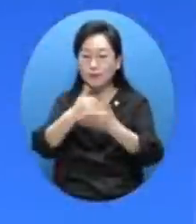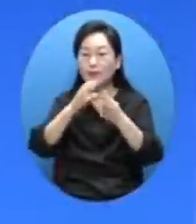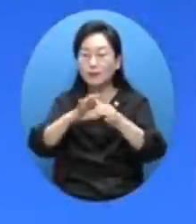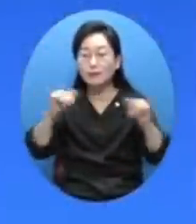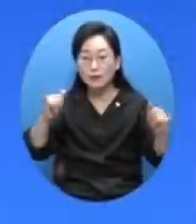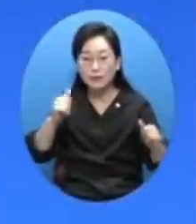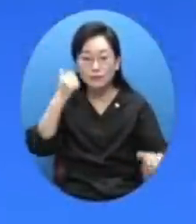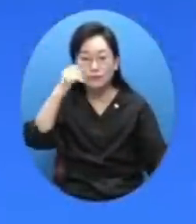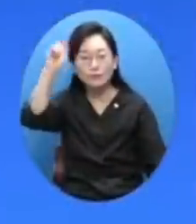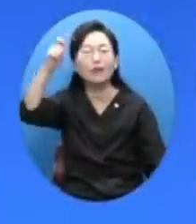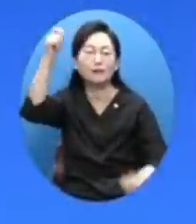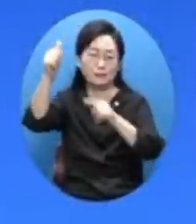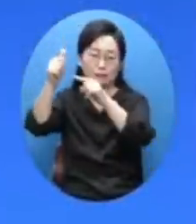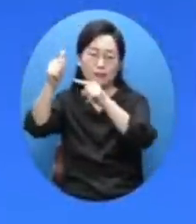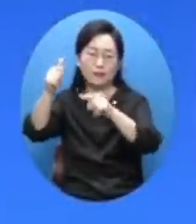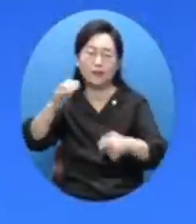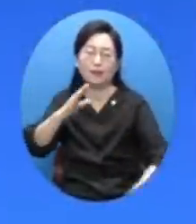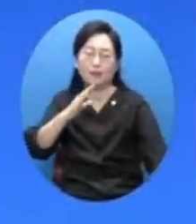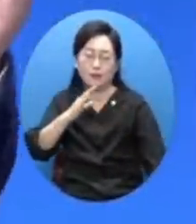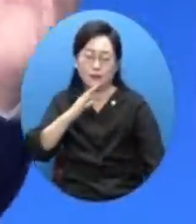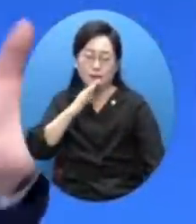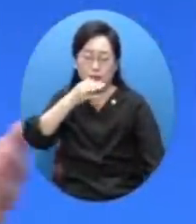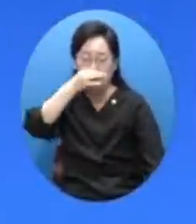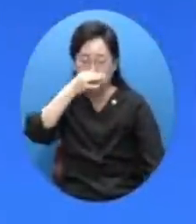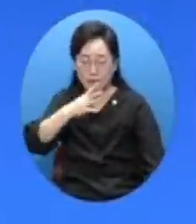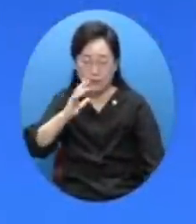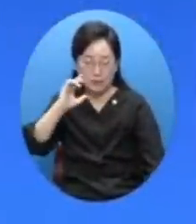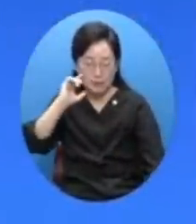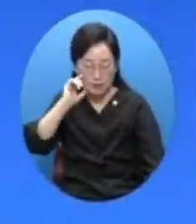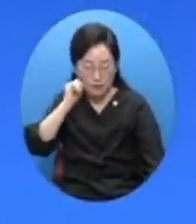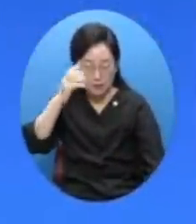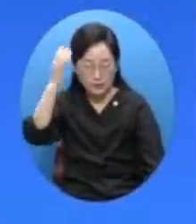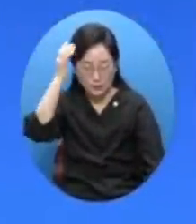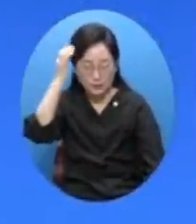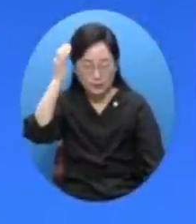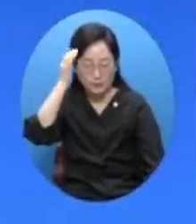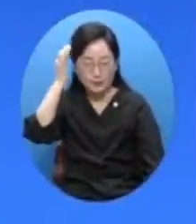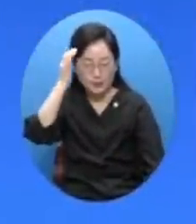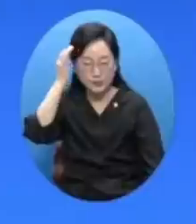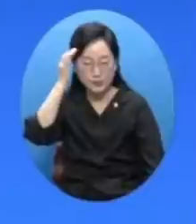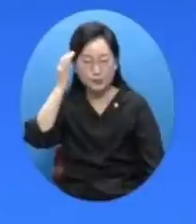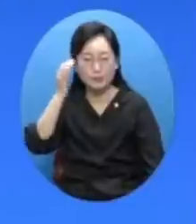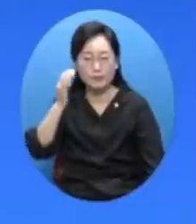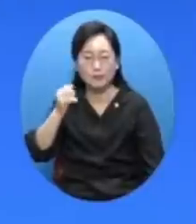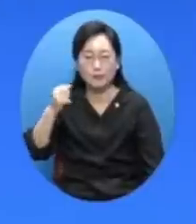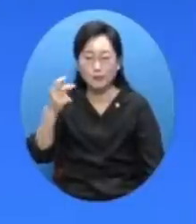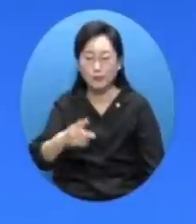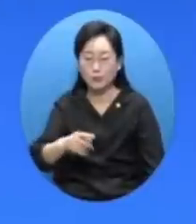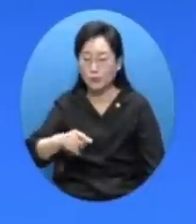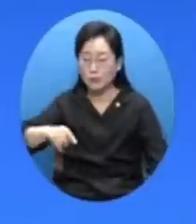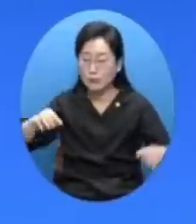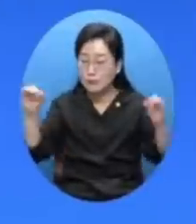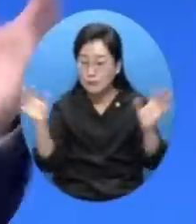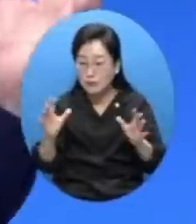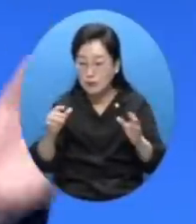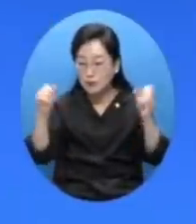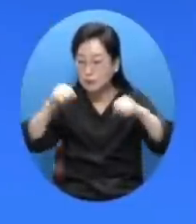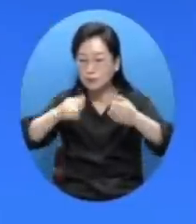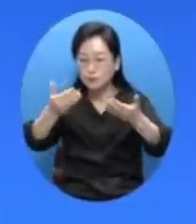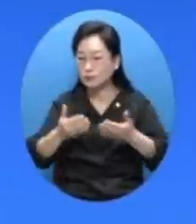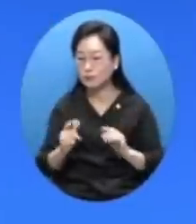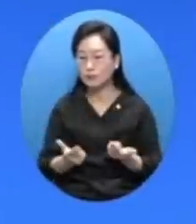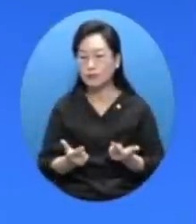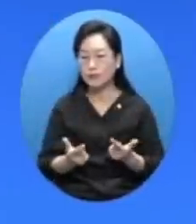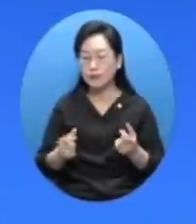사람 다윗도 얼마나 그가 힘들고 어려운지 그리고 즉시 응답이다 보지 않고